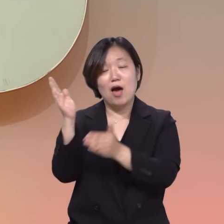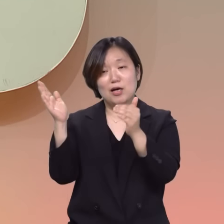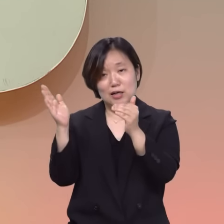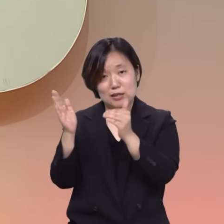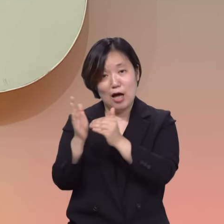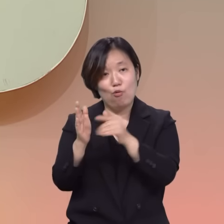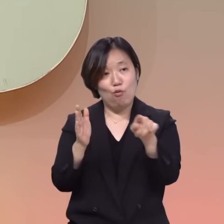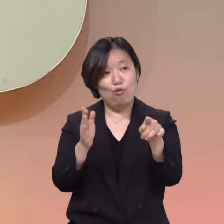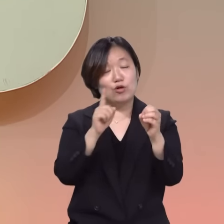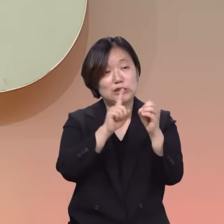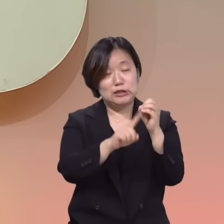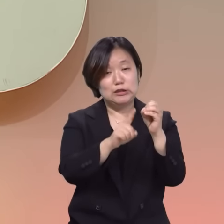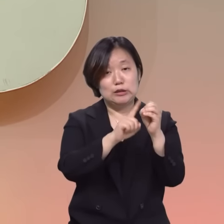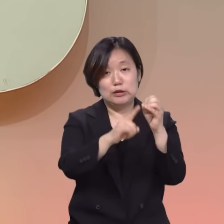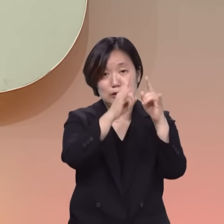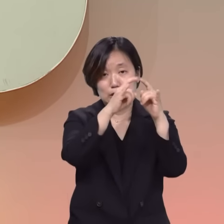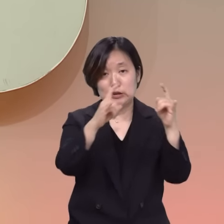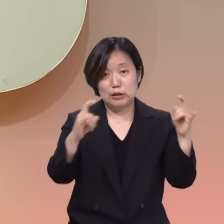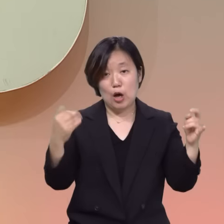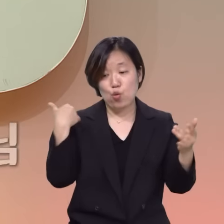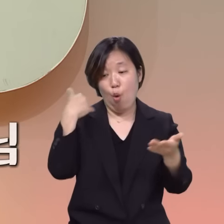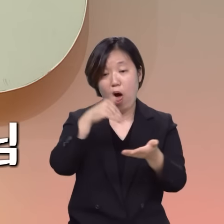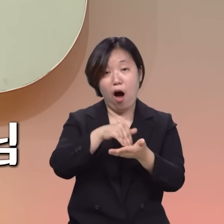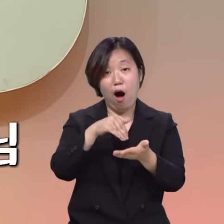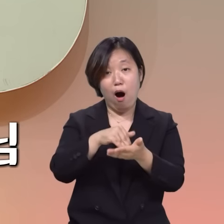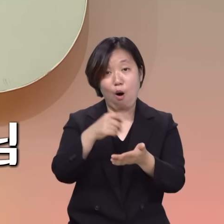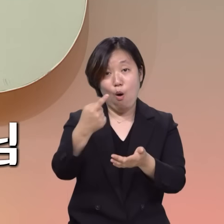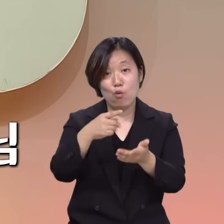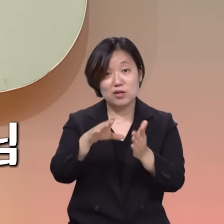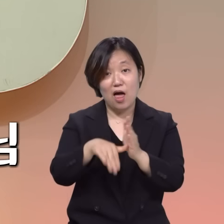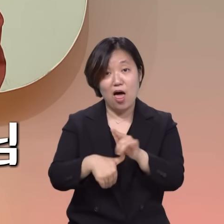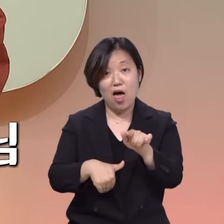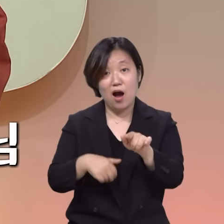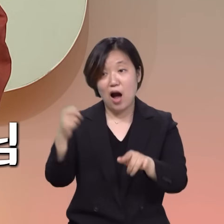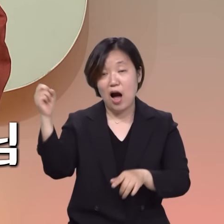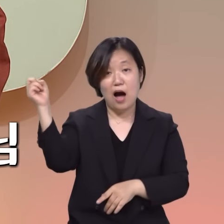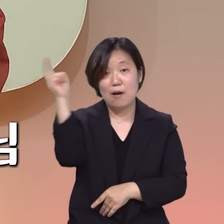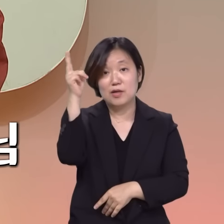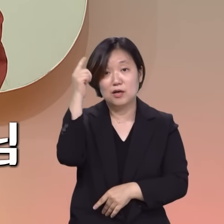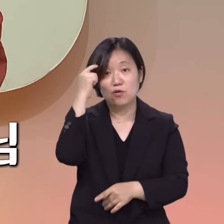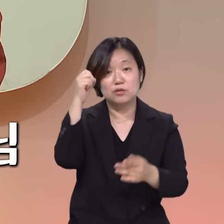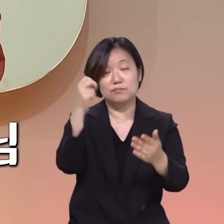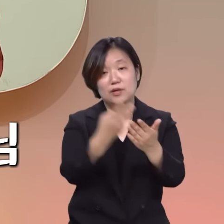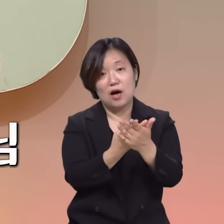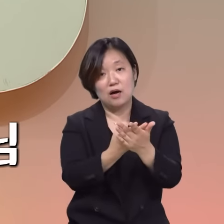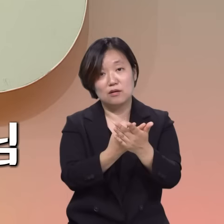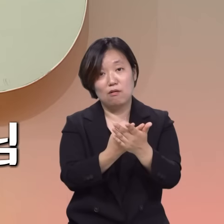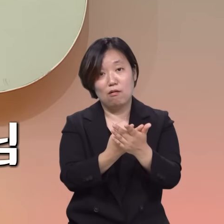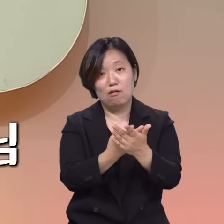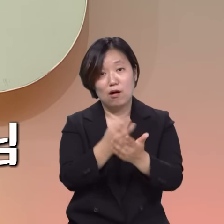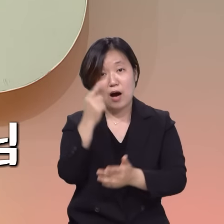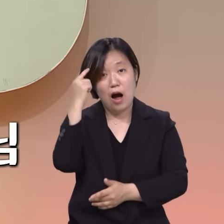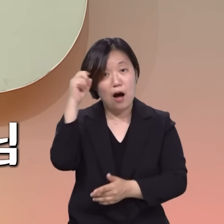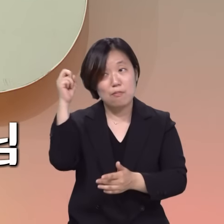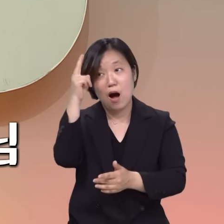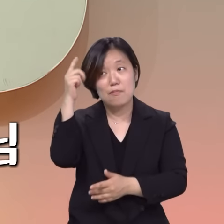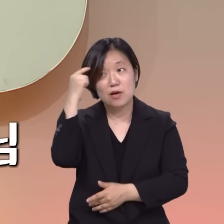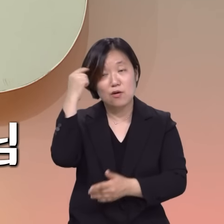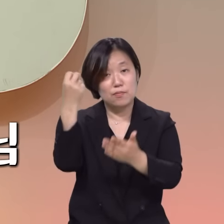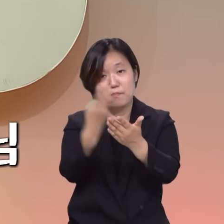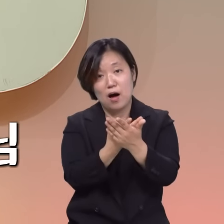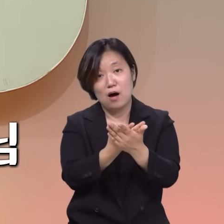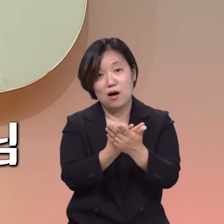오시는 길에 갑자기 정신을 잃고 쓰러지셨어요 갑자기 이제 정신을 잃고 딱